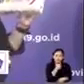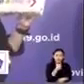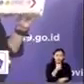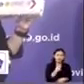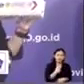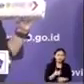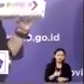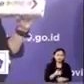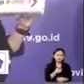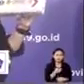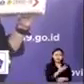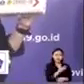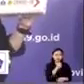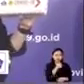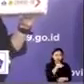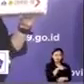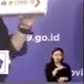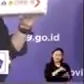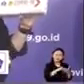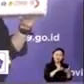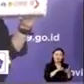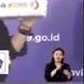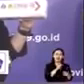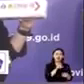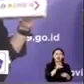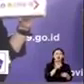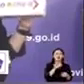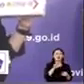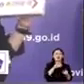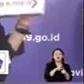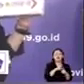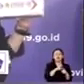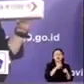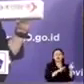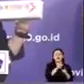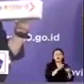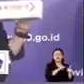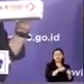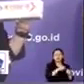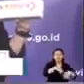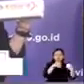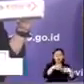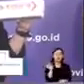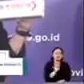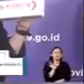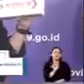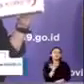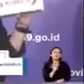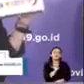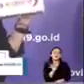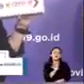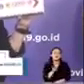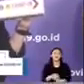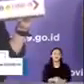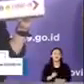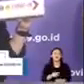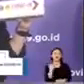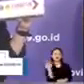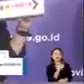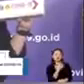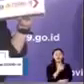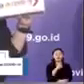belum diperjualbelikan ini kolaborasi antara Unair BNPB dan juga Badan Intelijen Negara jadi ada 5